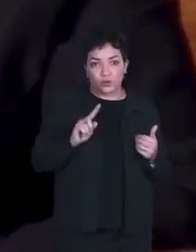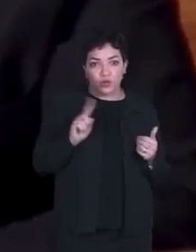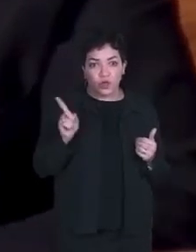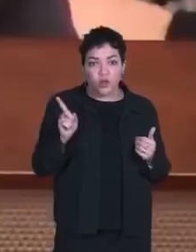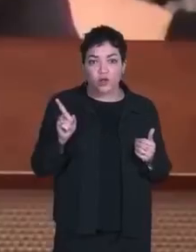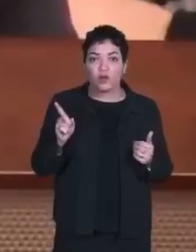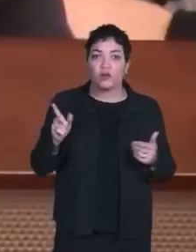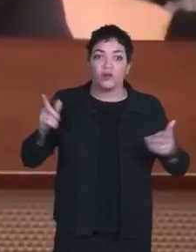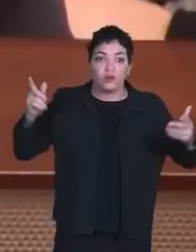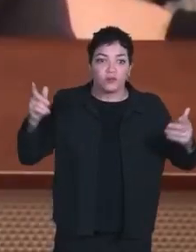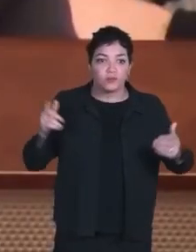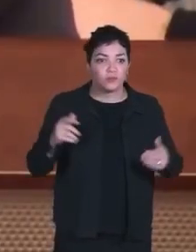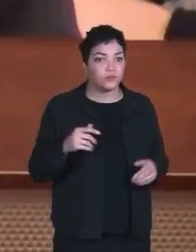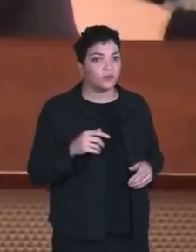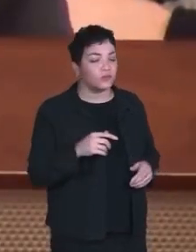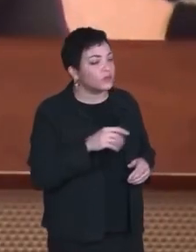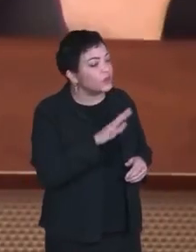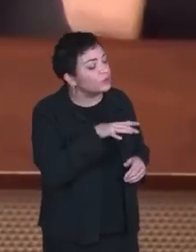occupez tous.